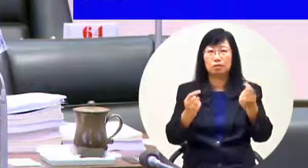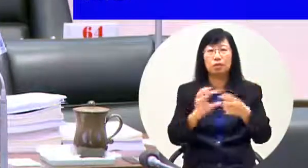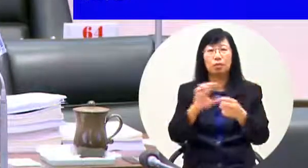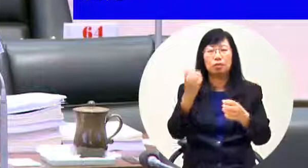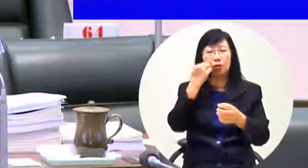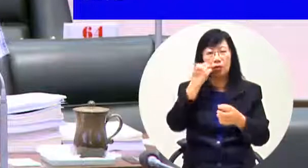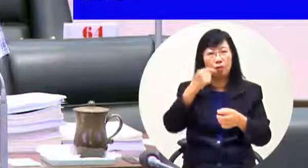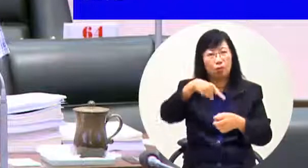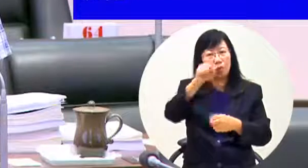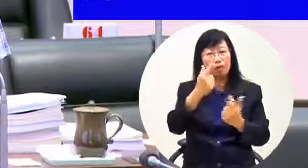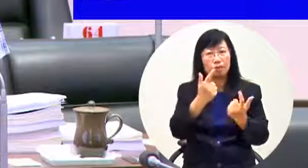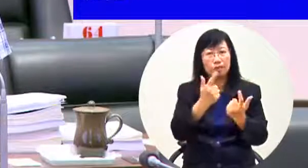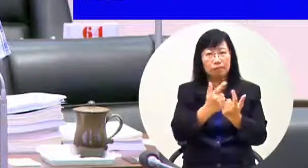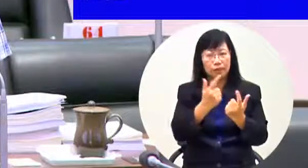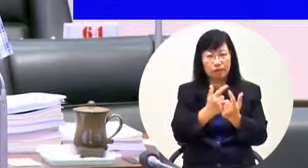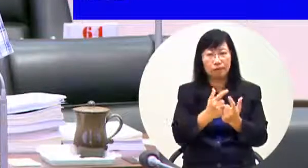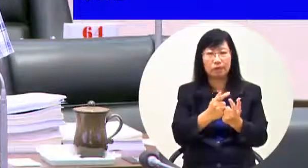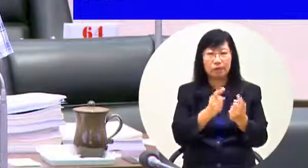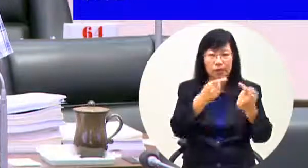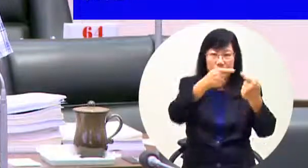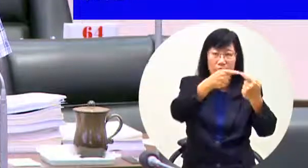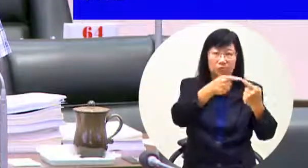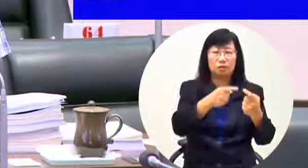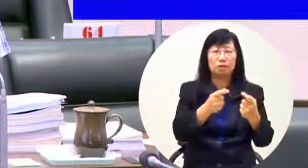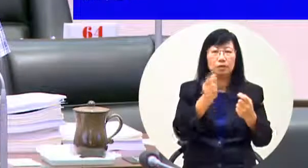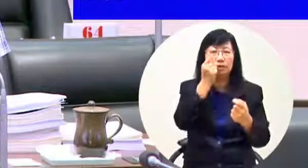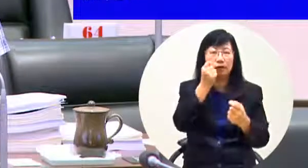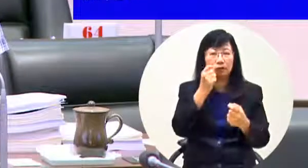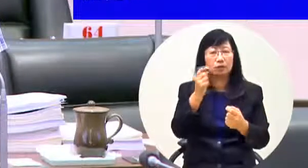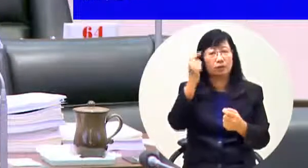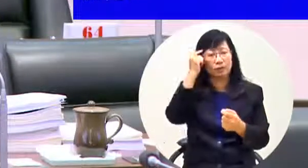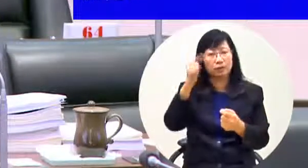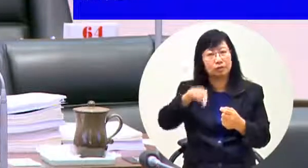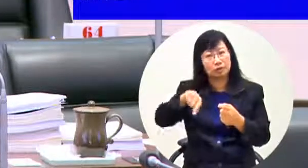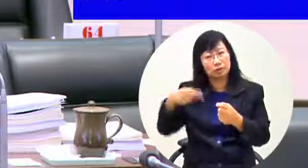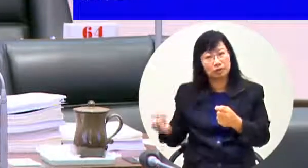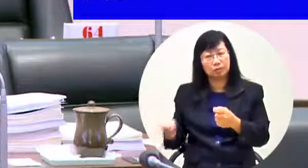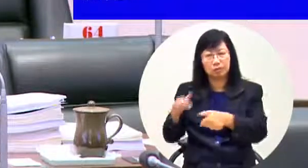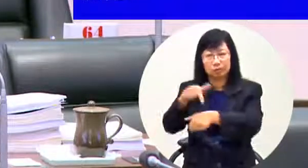然应该往南也要砸到我们的整个。